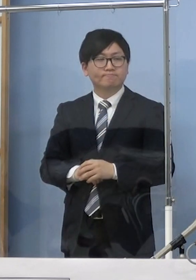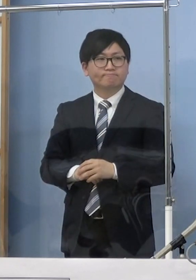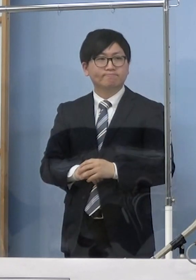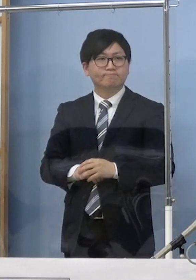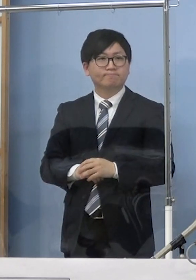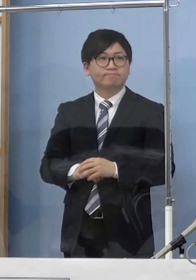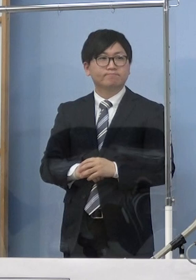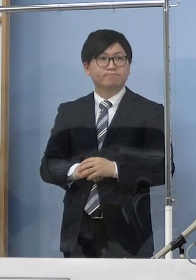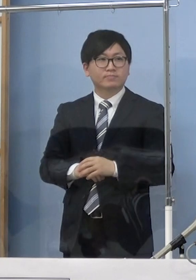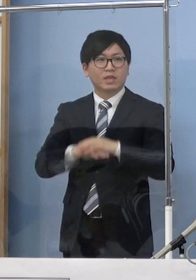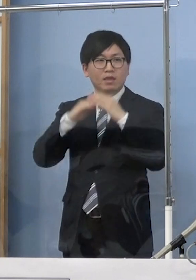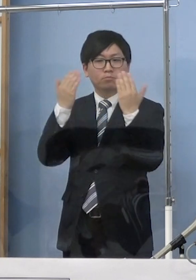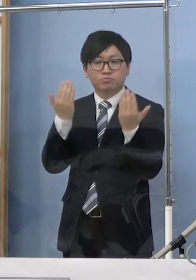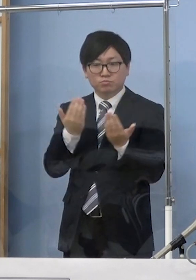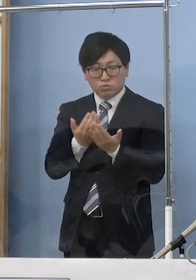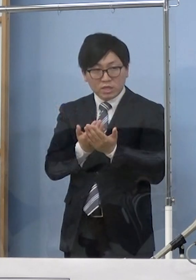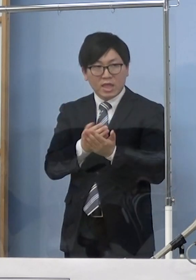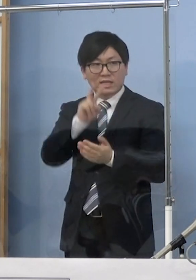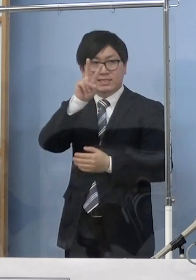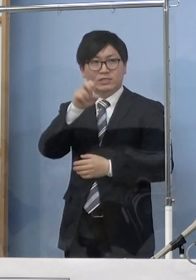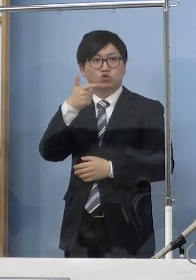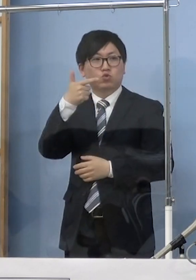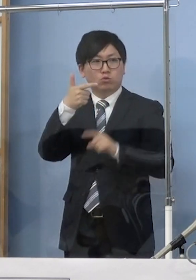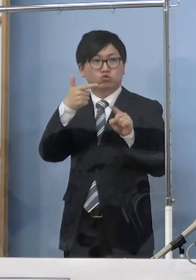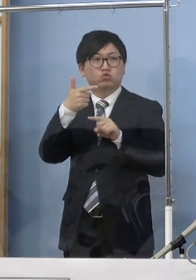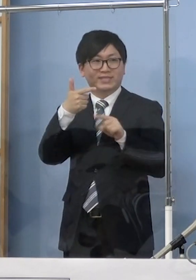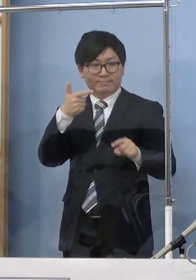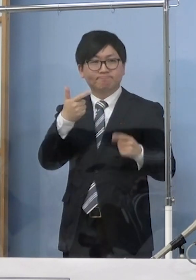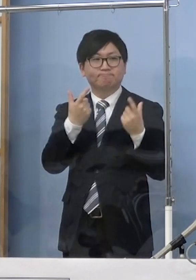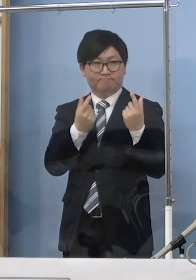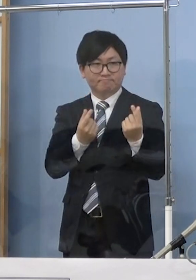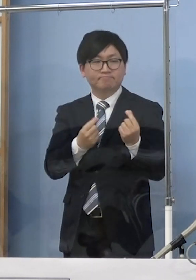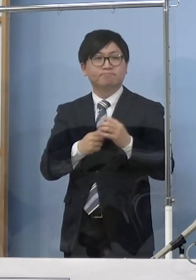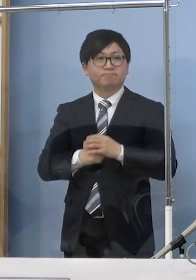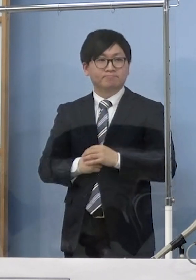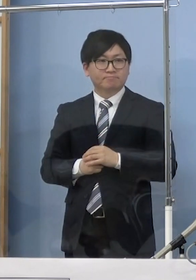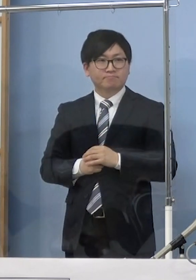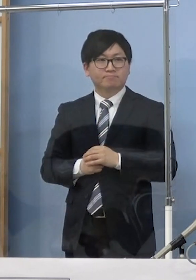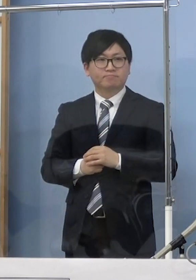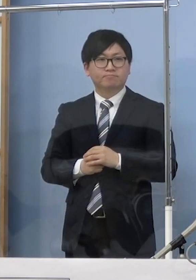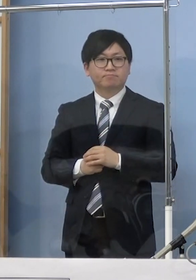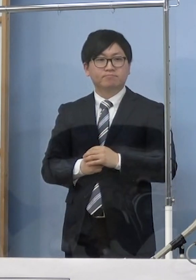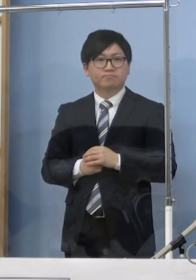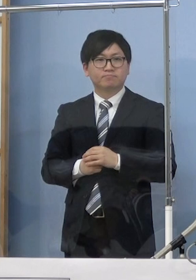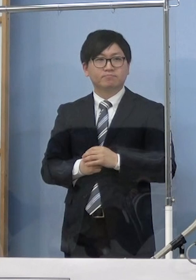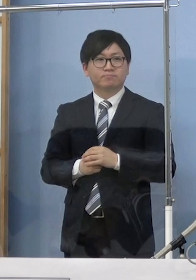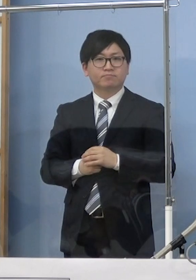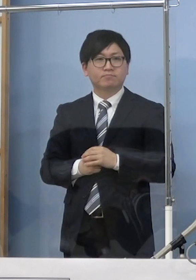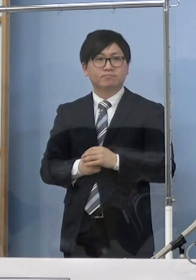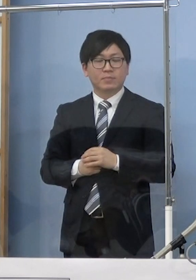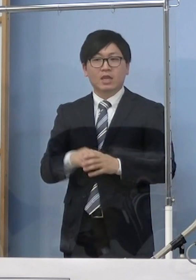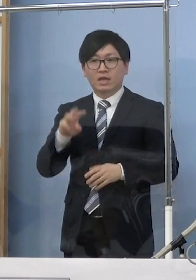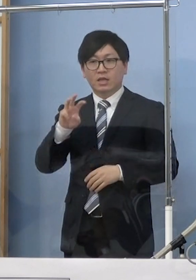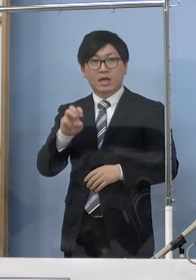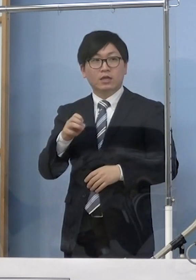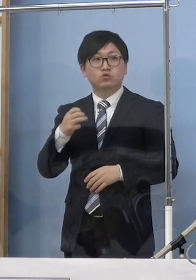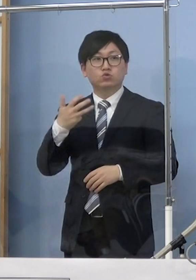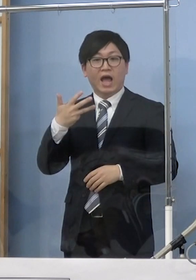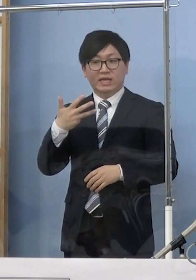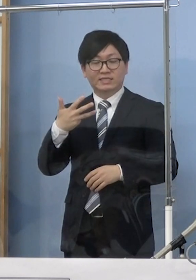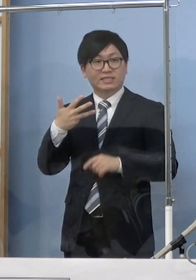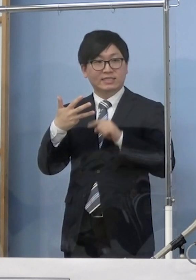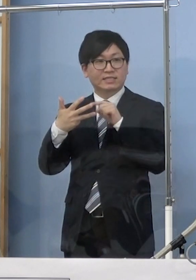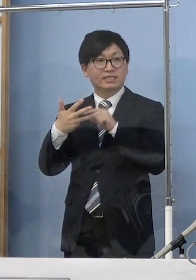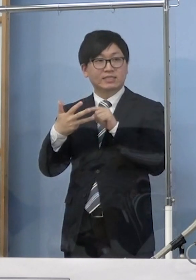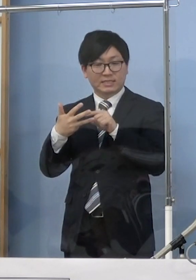上げたように合わせて26名ということになります。それから次、この38で報